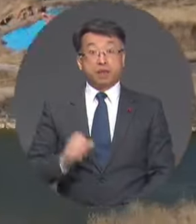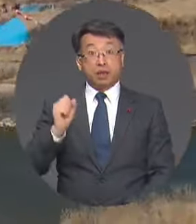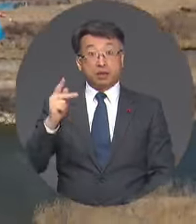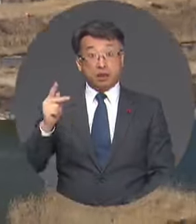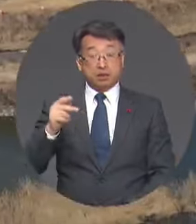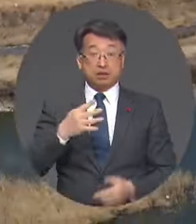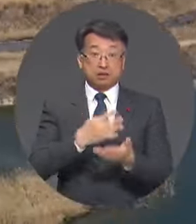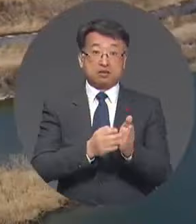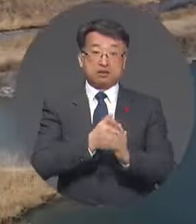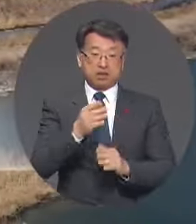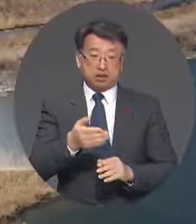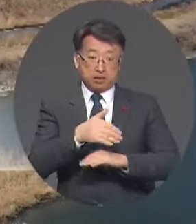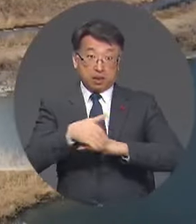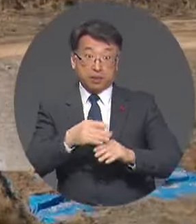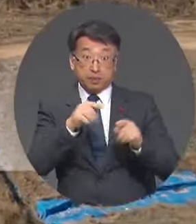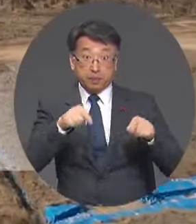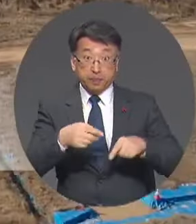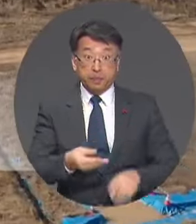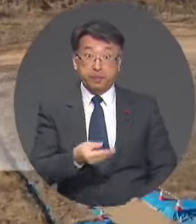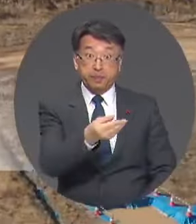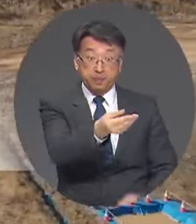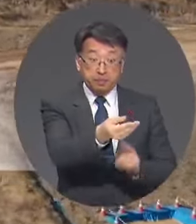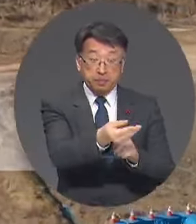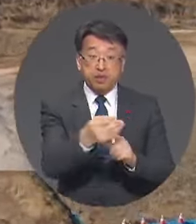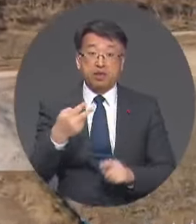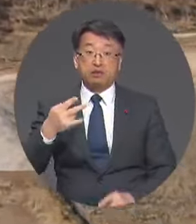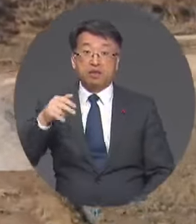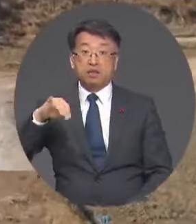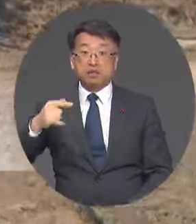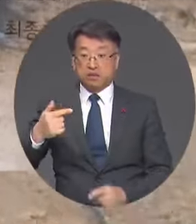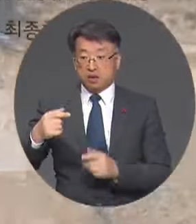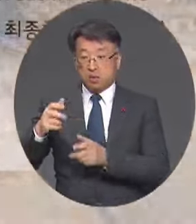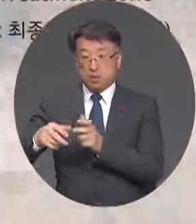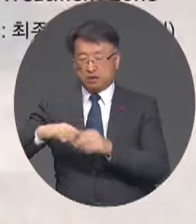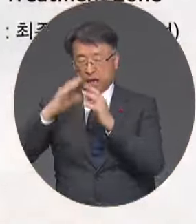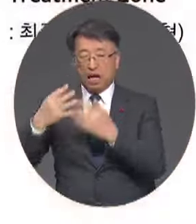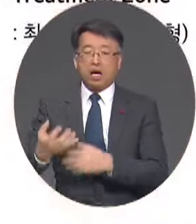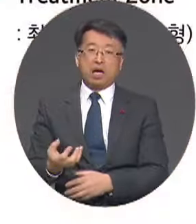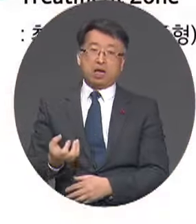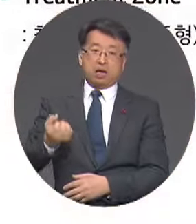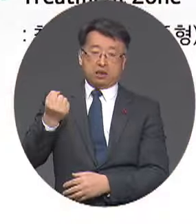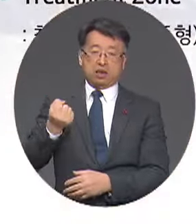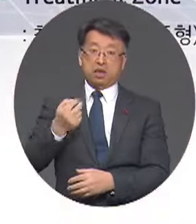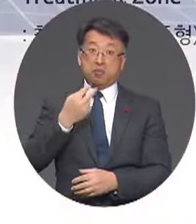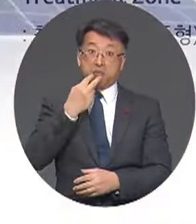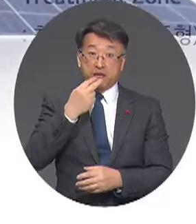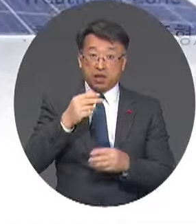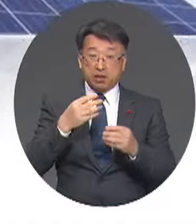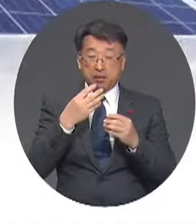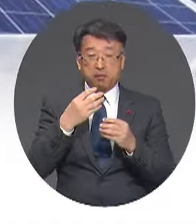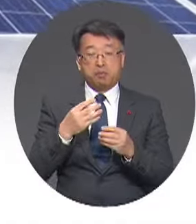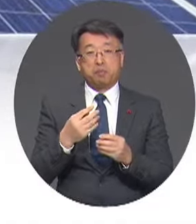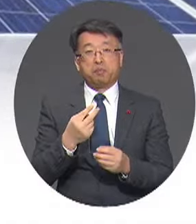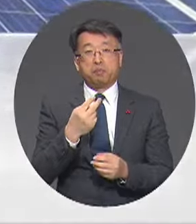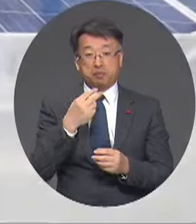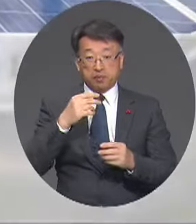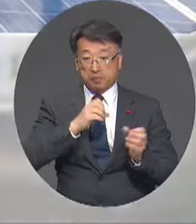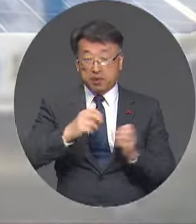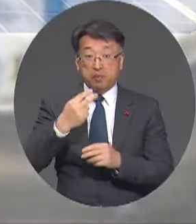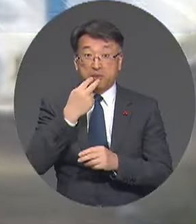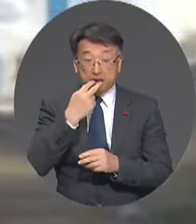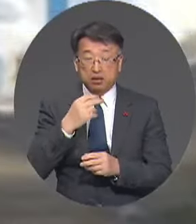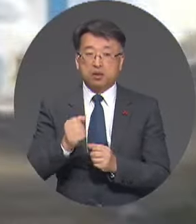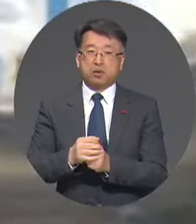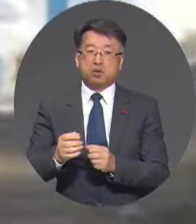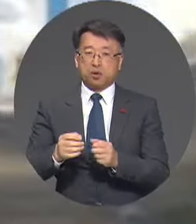SK가 사천시에 제출한 투자 의향서는 대진산단 전체를 분양받아 폐배터리 처리장과 소각장, 매립장을